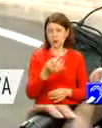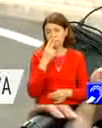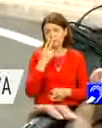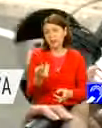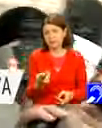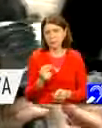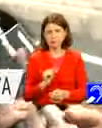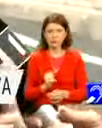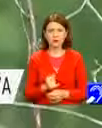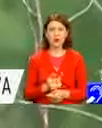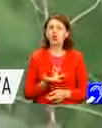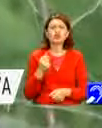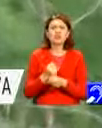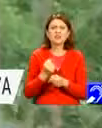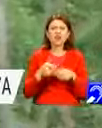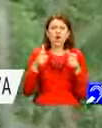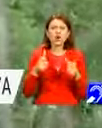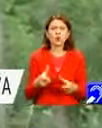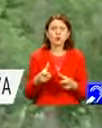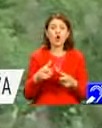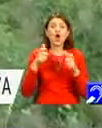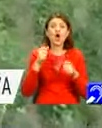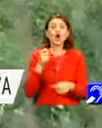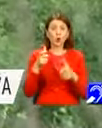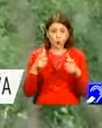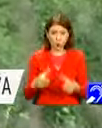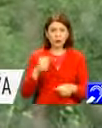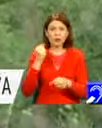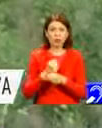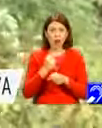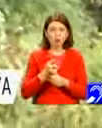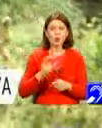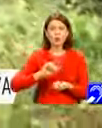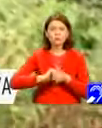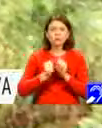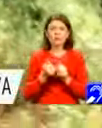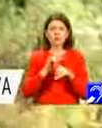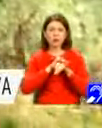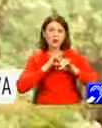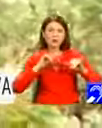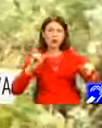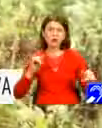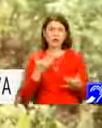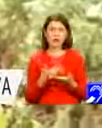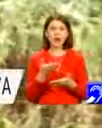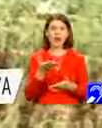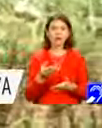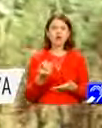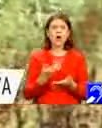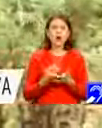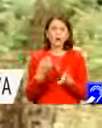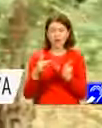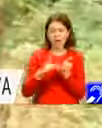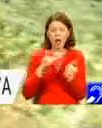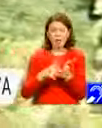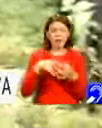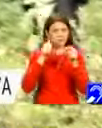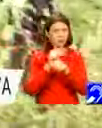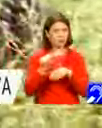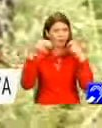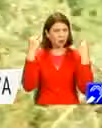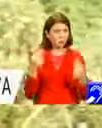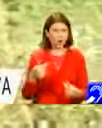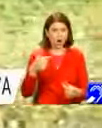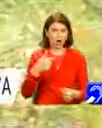se va ocupa de ce anume? Grup de lucru ce se va ocupa pe dezvoltarea Sumal. Aplicația Sumal este foarte bună, nu